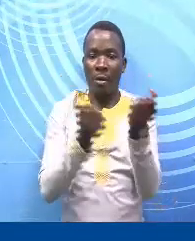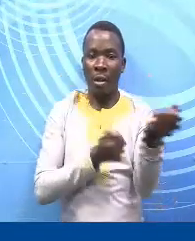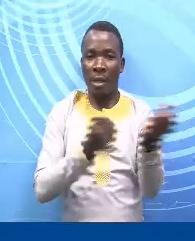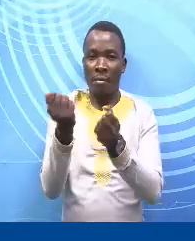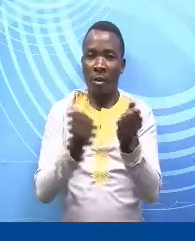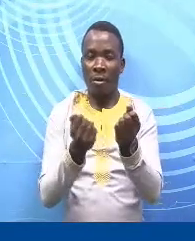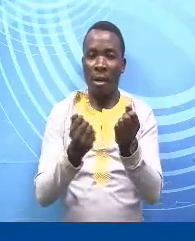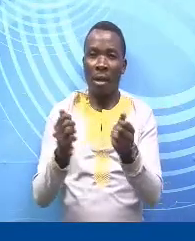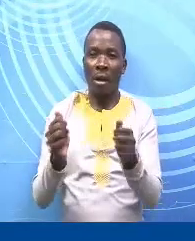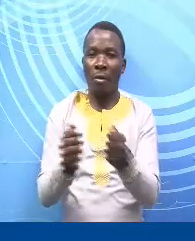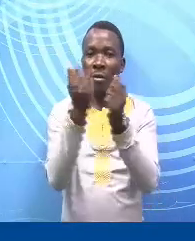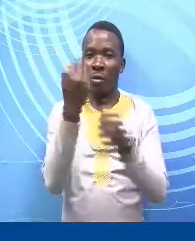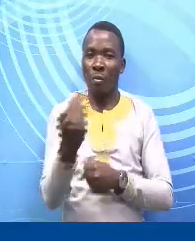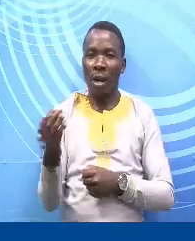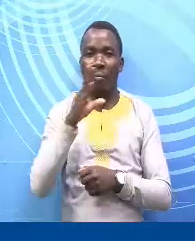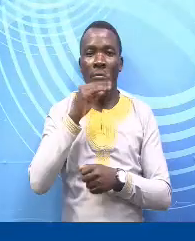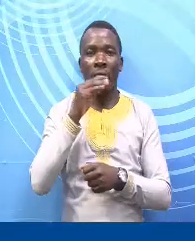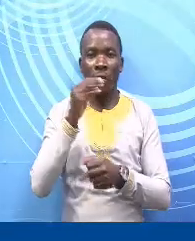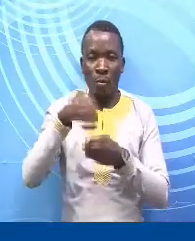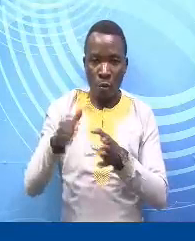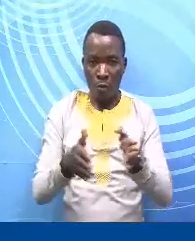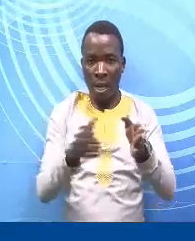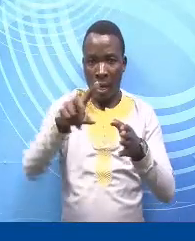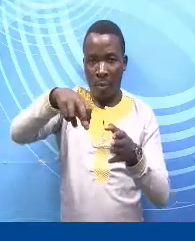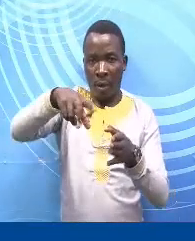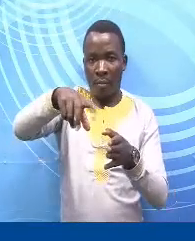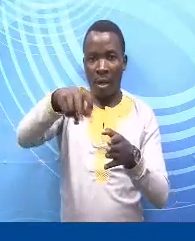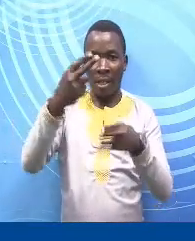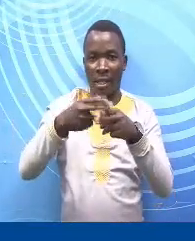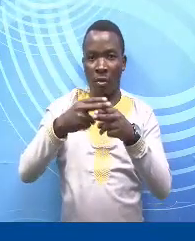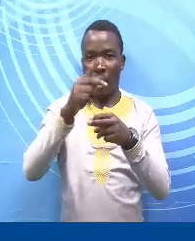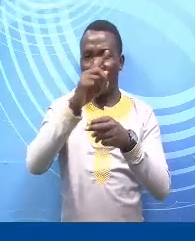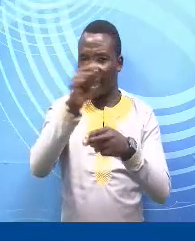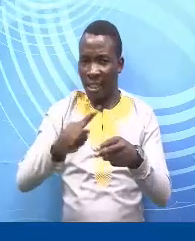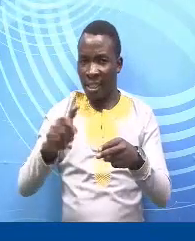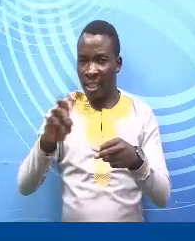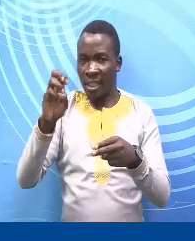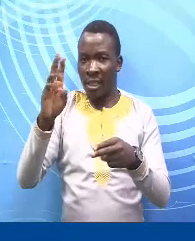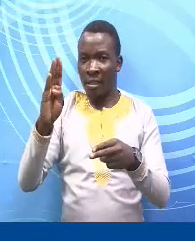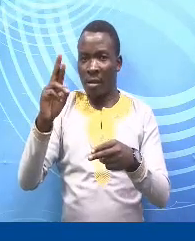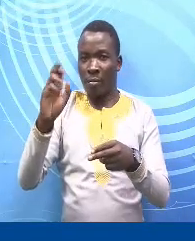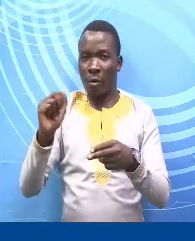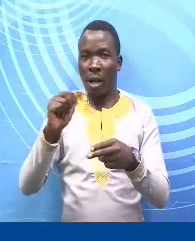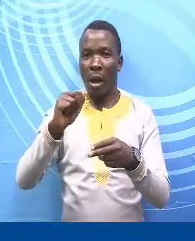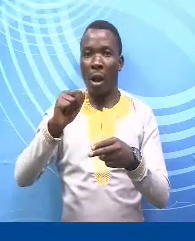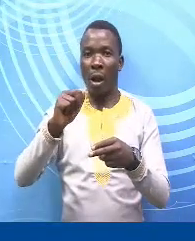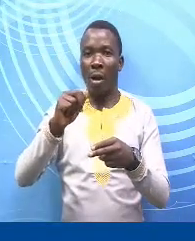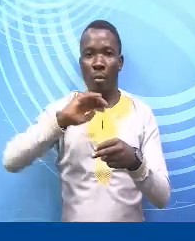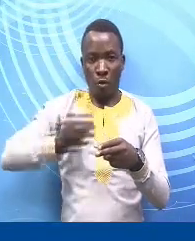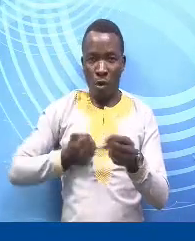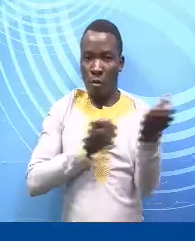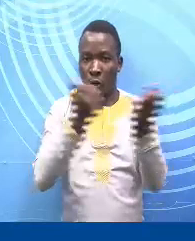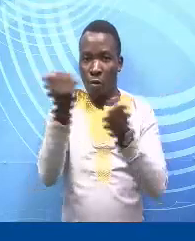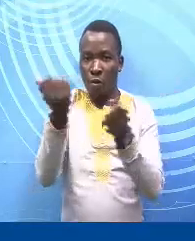umwana w'umusore ikamugongera mu nzira y'abagenzi hasanzwe hazwi nka zebra crossing. Umugore warutwaye imodoka akaba yisava muri